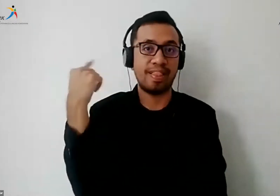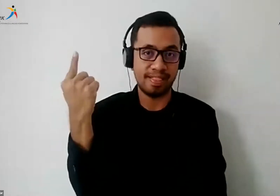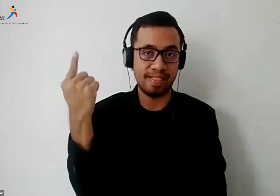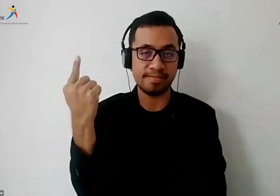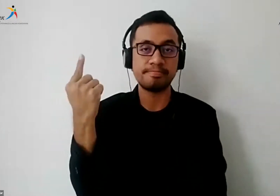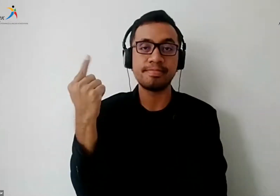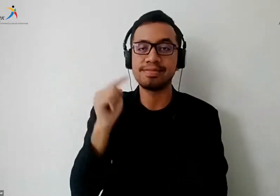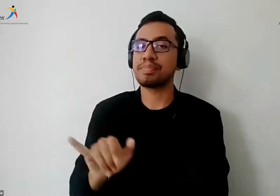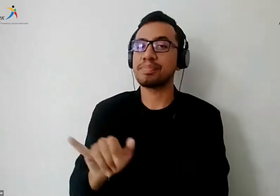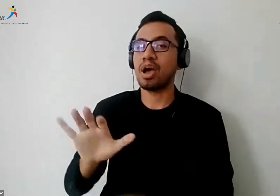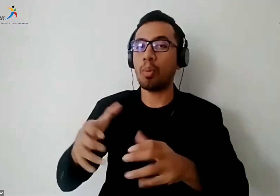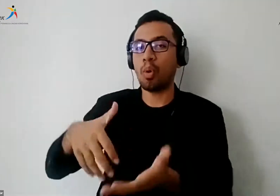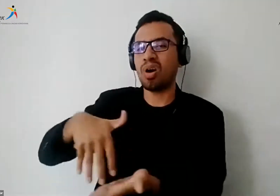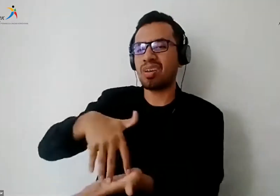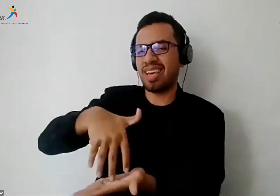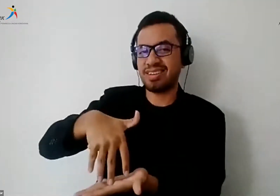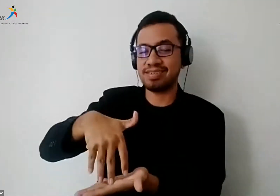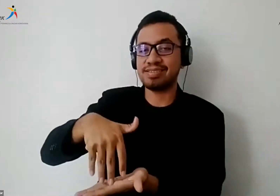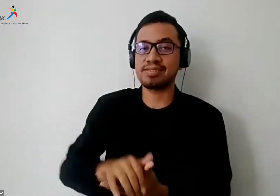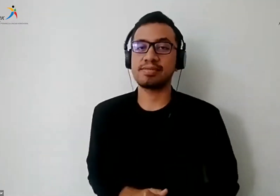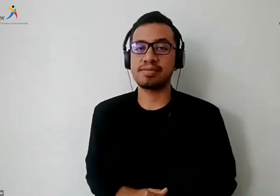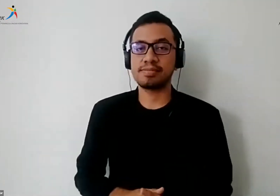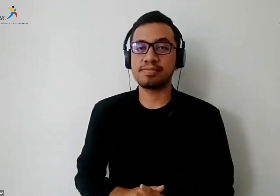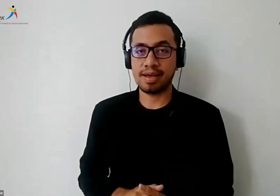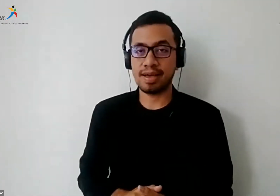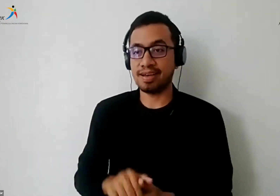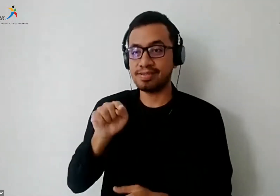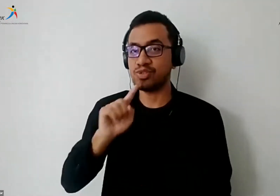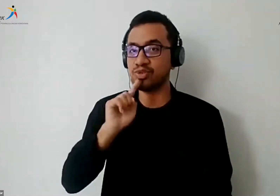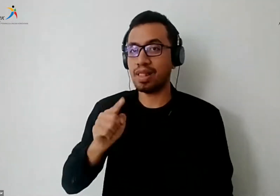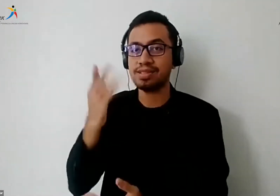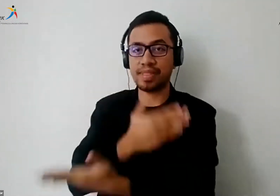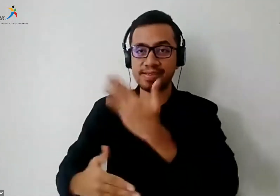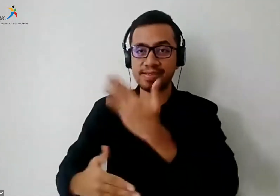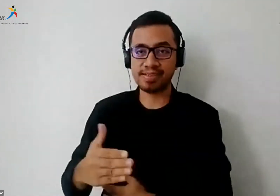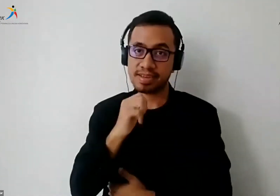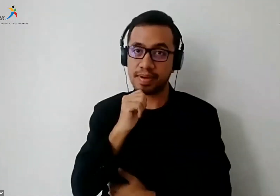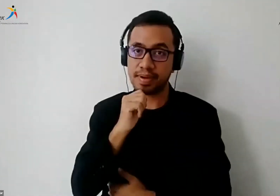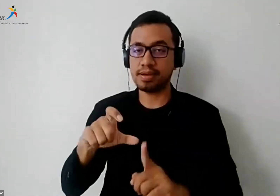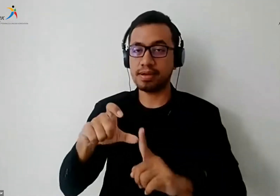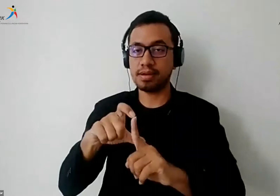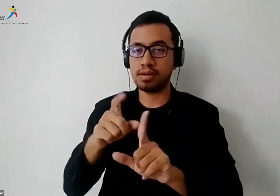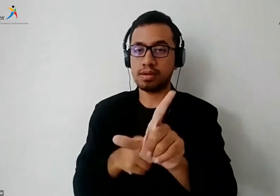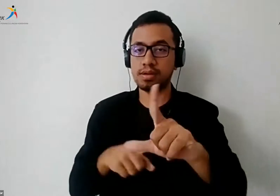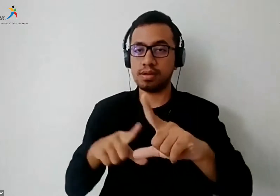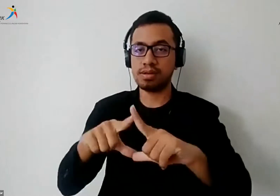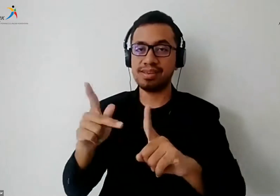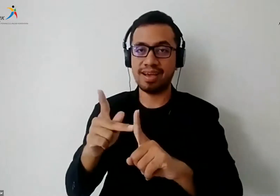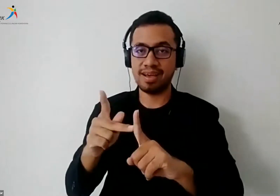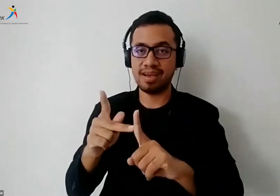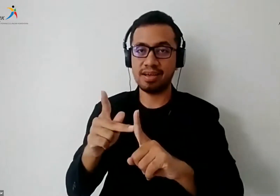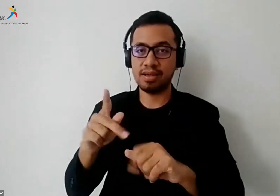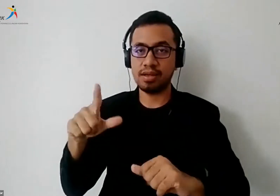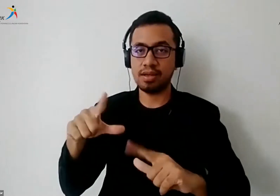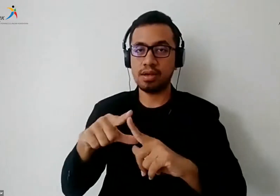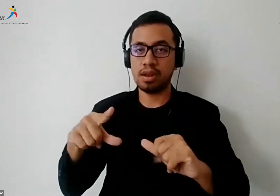kelompok rentan. Kita akan mulai dengan pembahasan disabilitas oleh Mbak Diah Larasati.